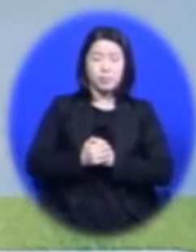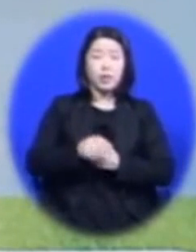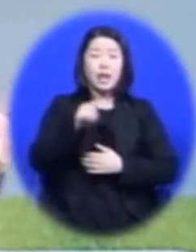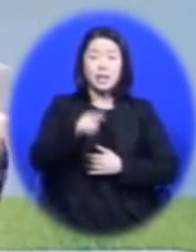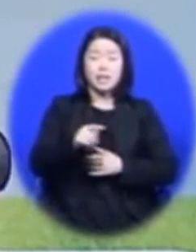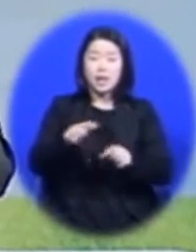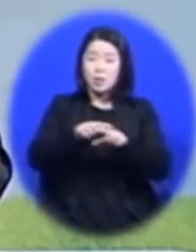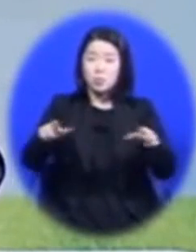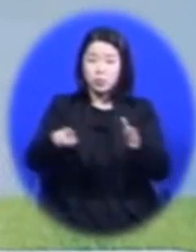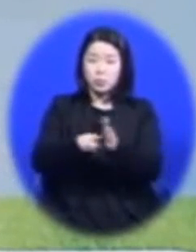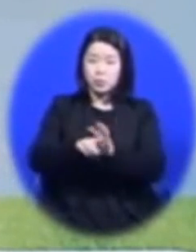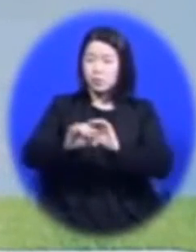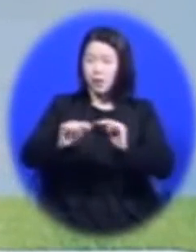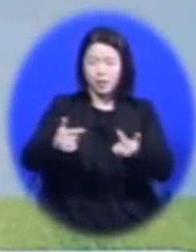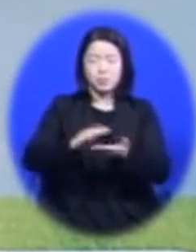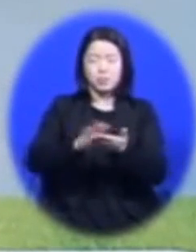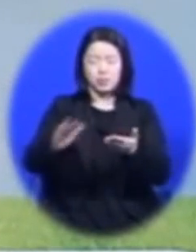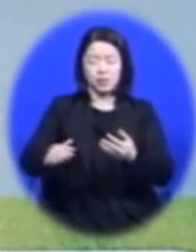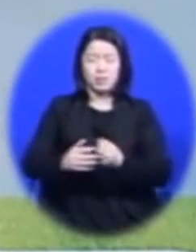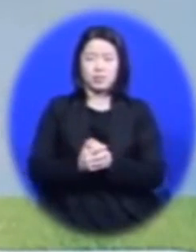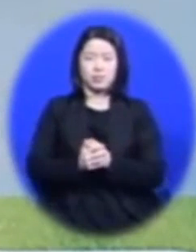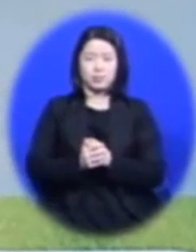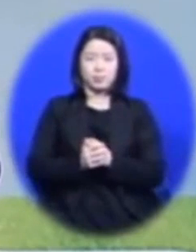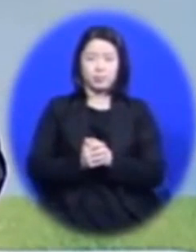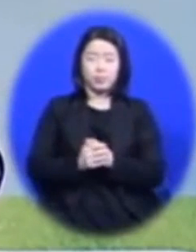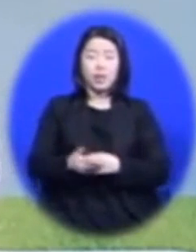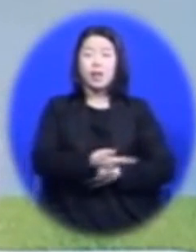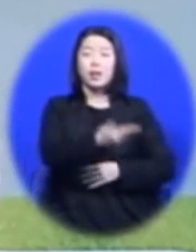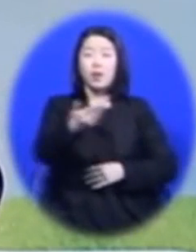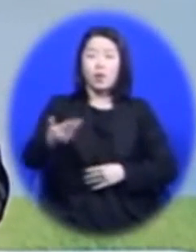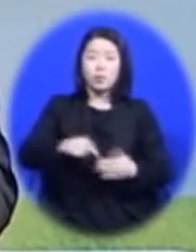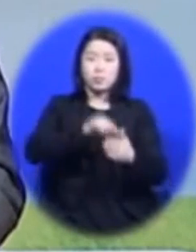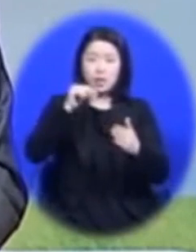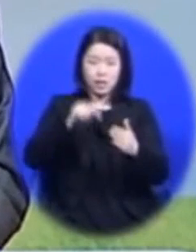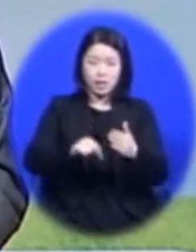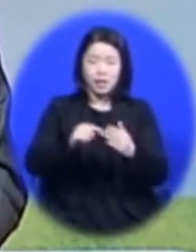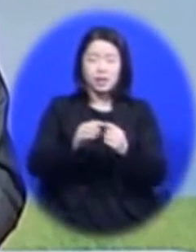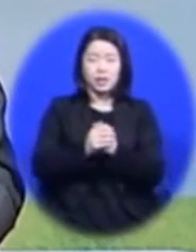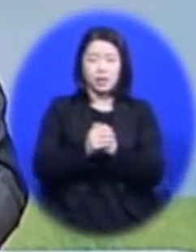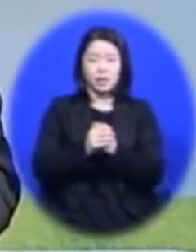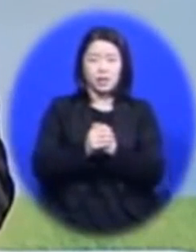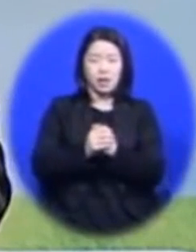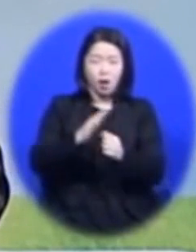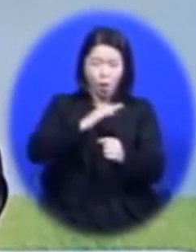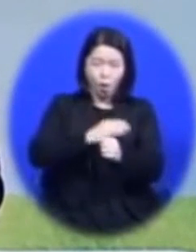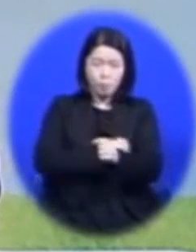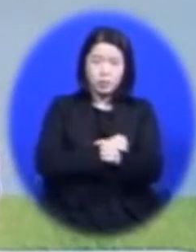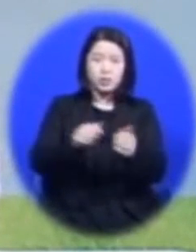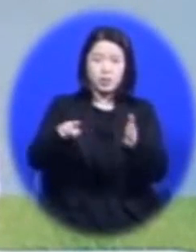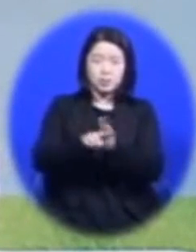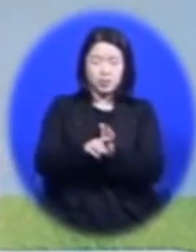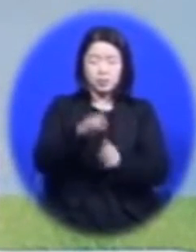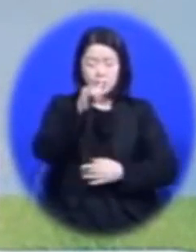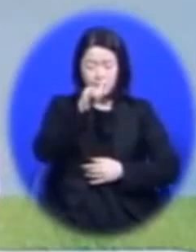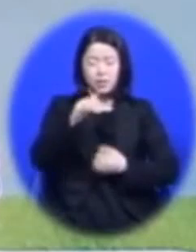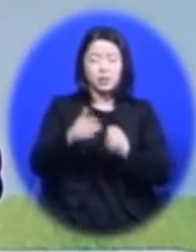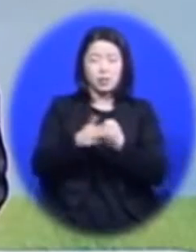이게 보통 믿음이 아닙니다. 여러분 안에 엄청난 믿음이 있는